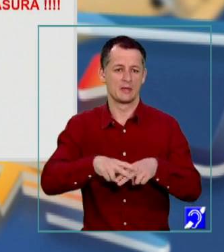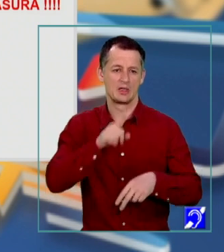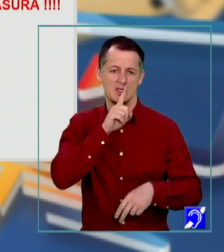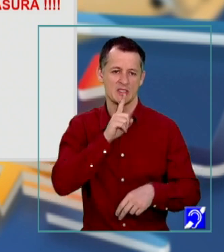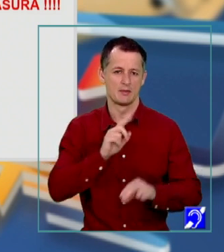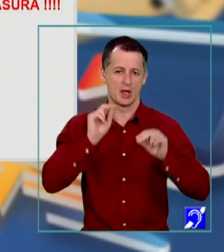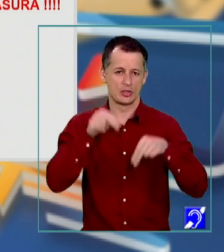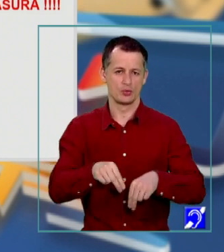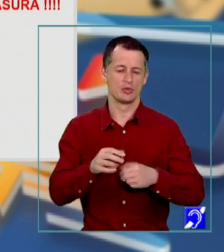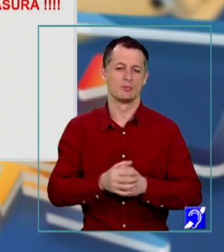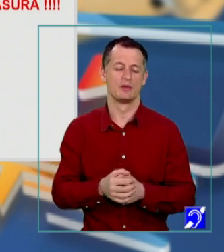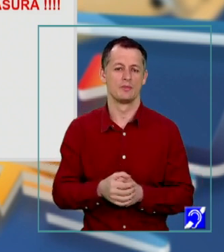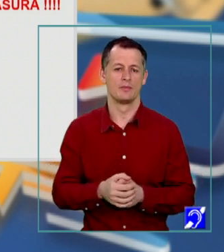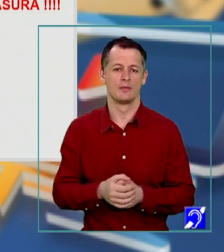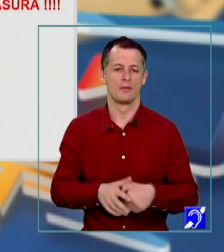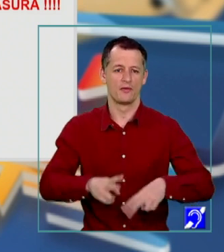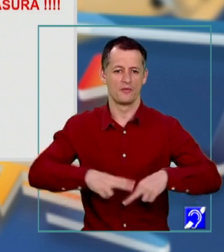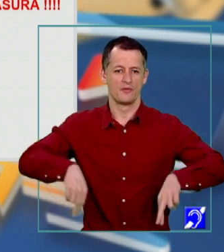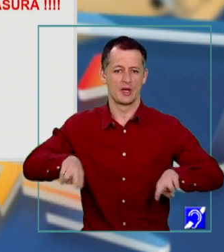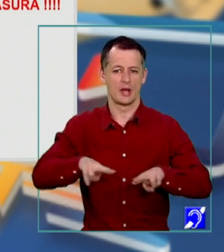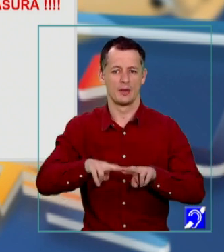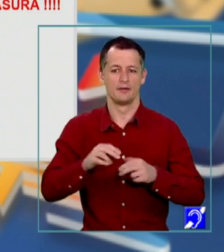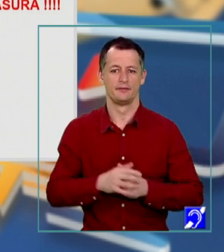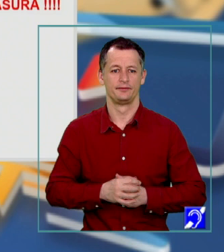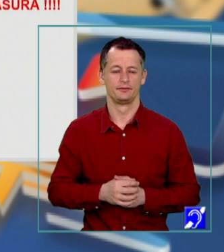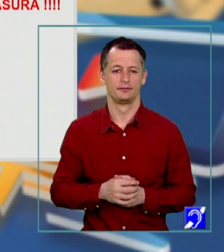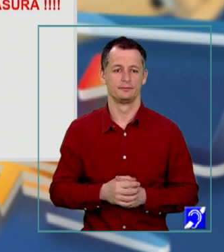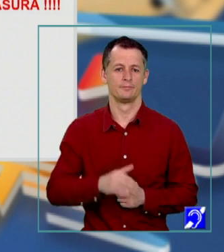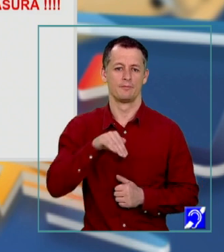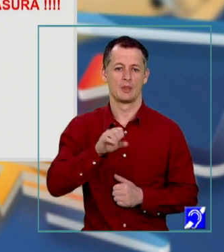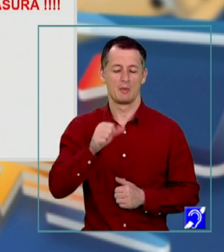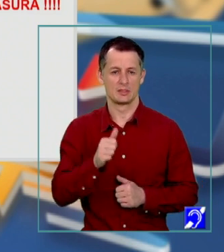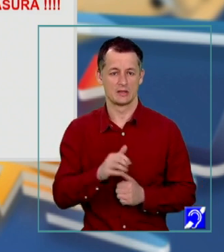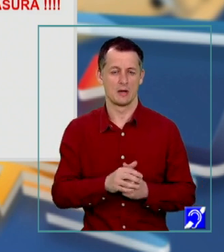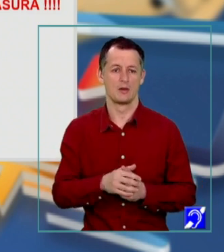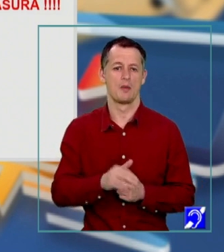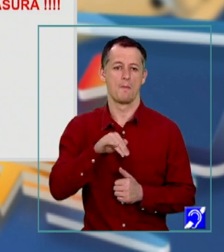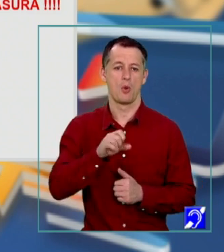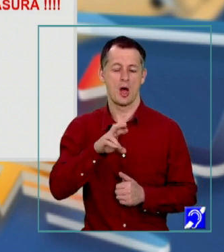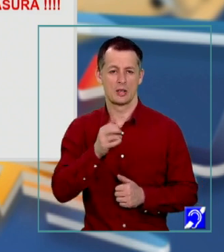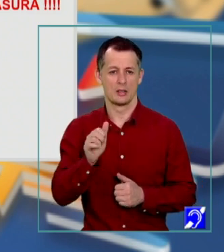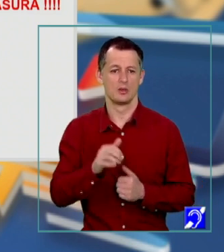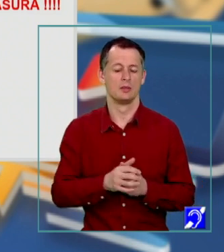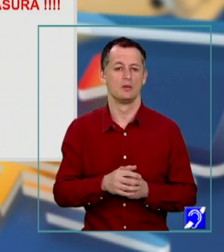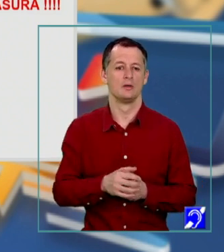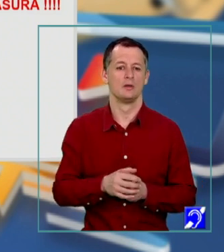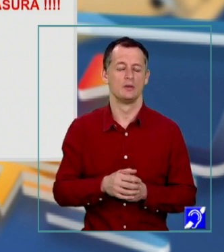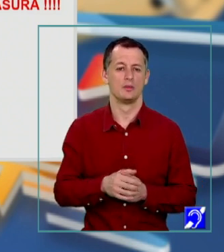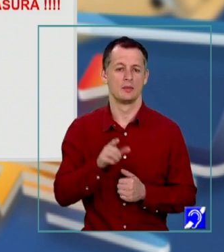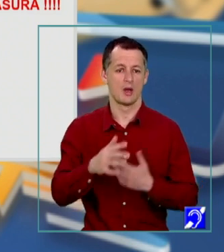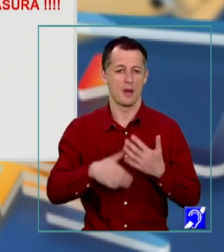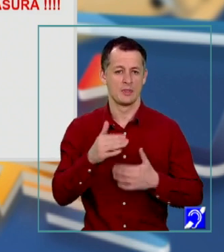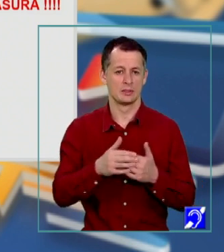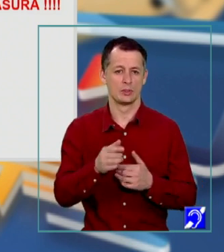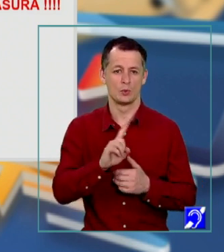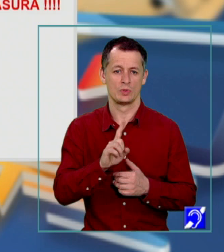ajungem la formula finală. Masa molară a amestecului, observați, nu este